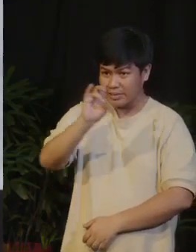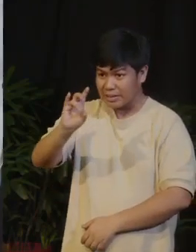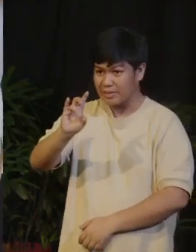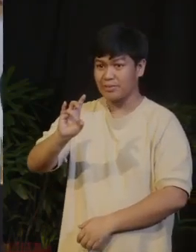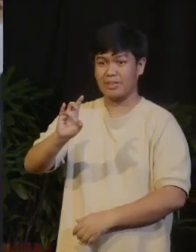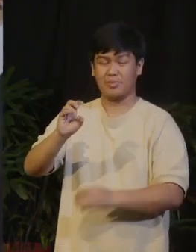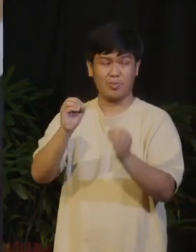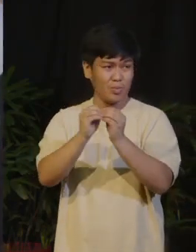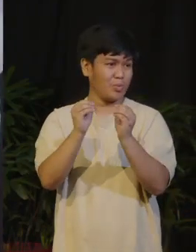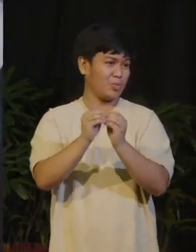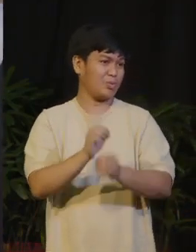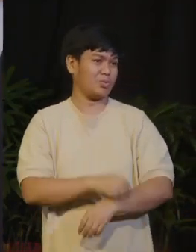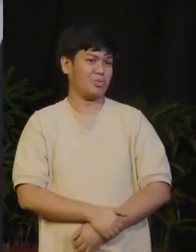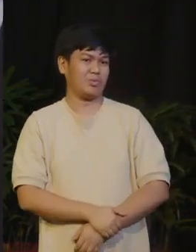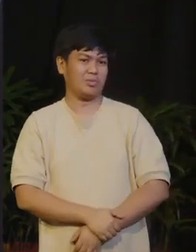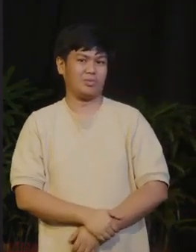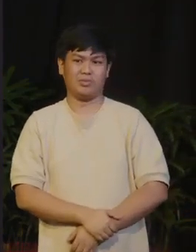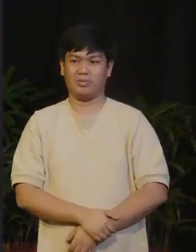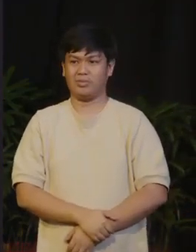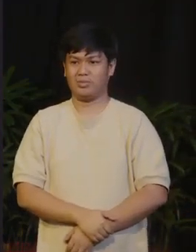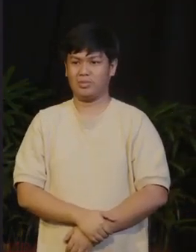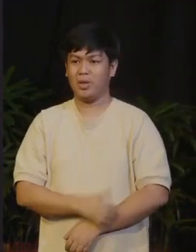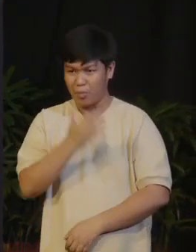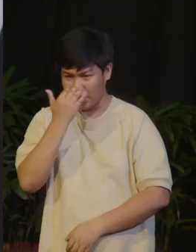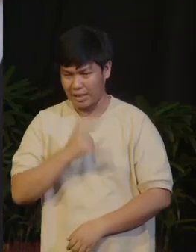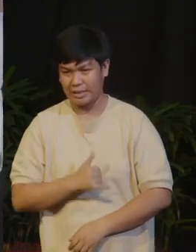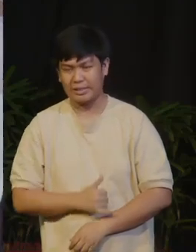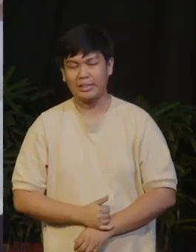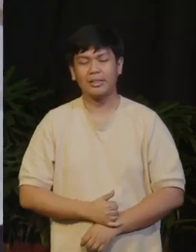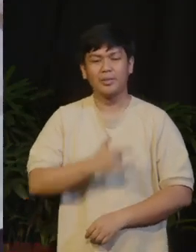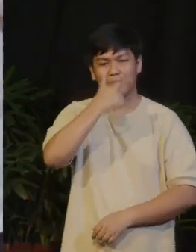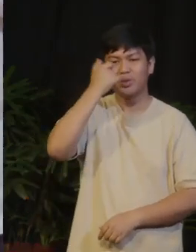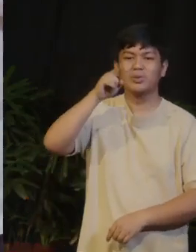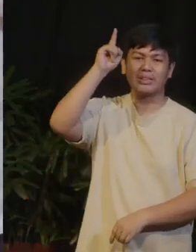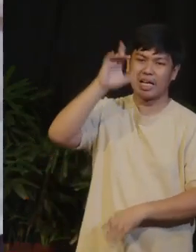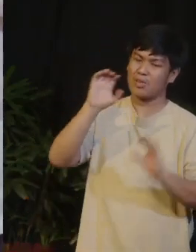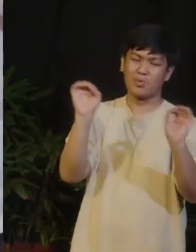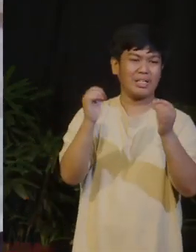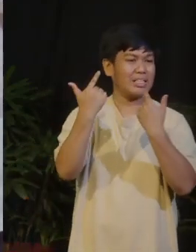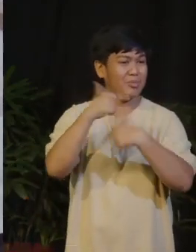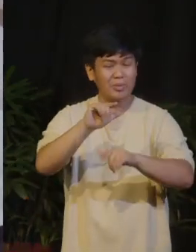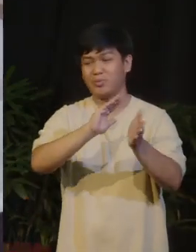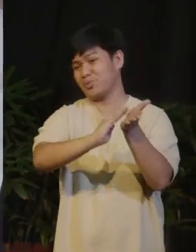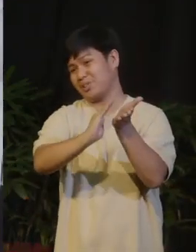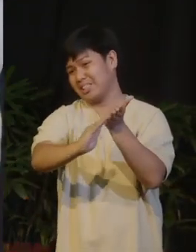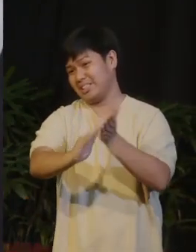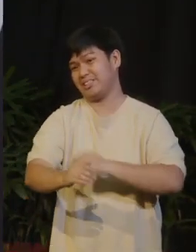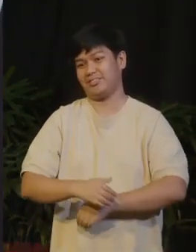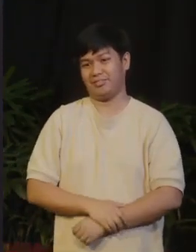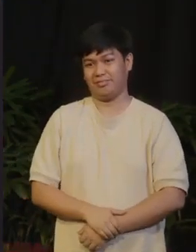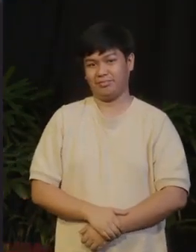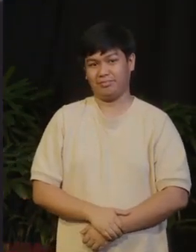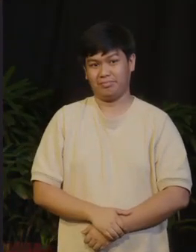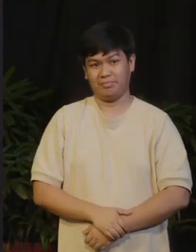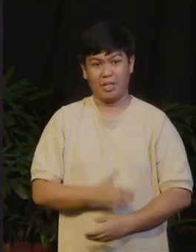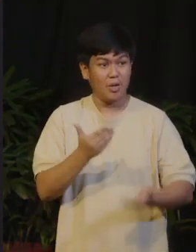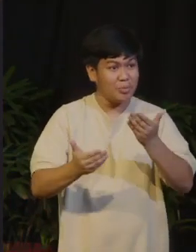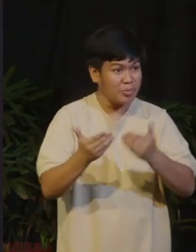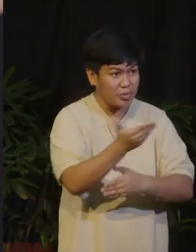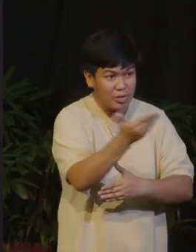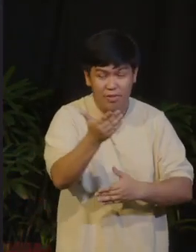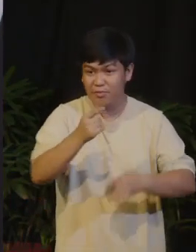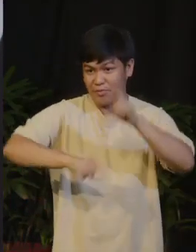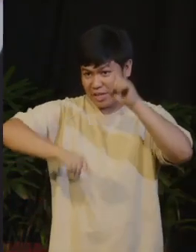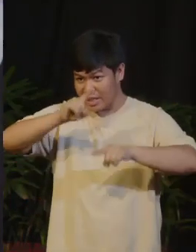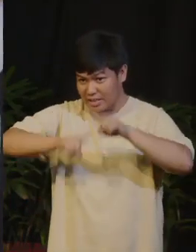katapusang pagpatawad sa mga nagkukulang, nagkakasala sa atin. Mga kapatid, baka meron pa kayong mga kaibigan,